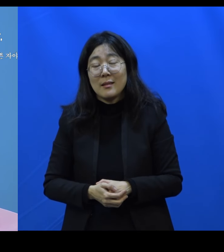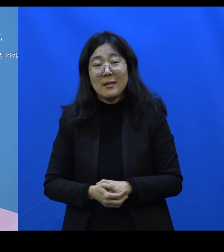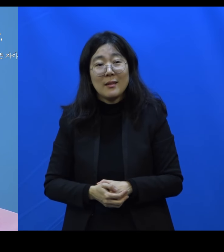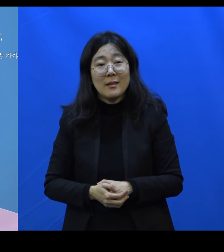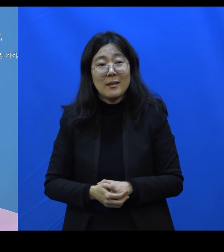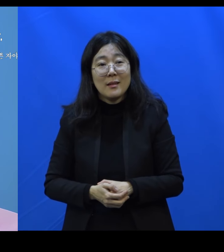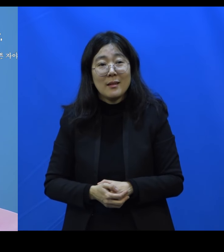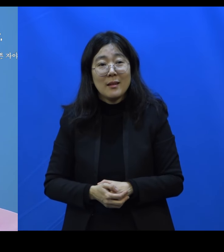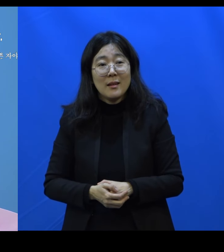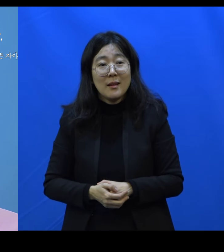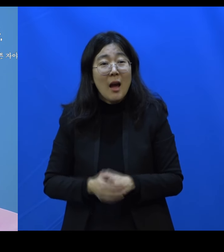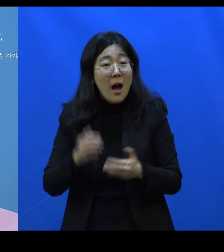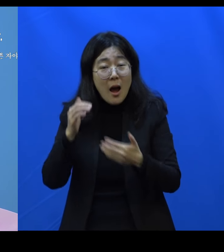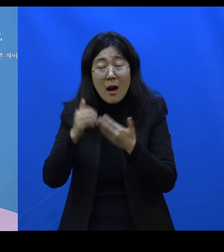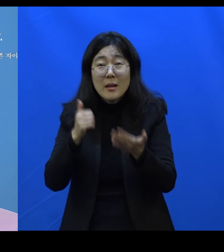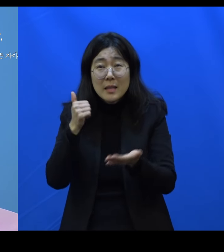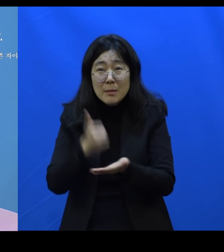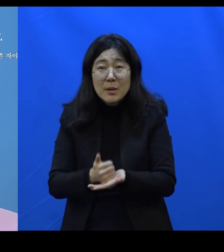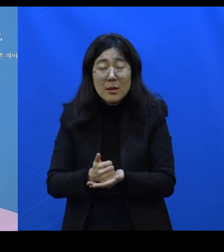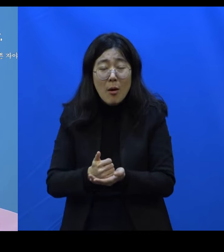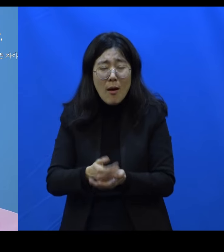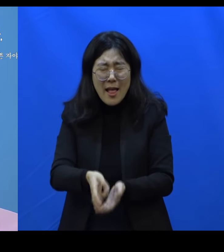하나님은 정확한 순간에 우리를 불러내세요.